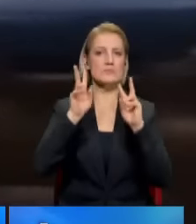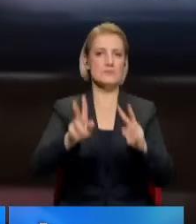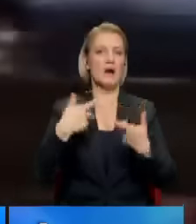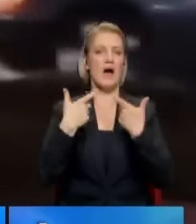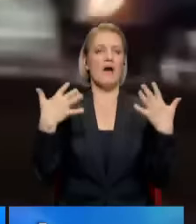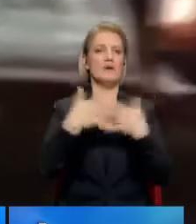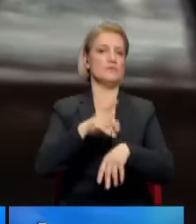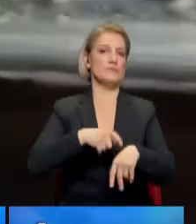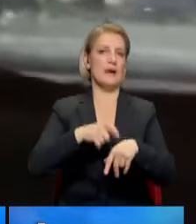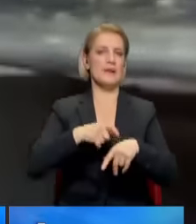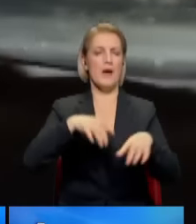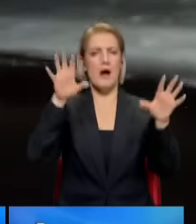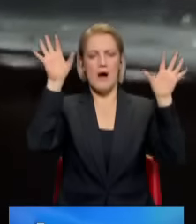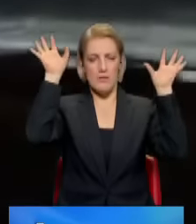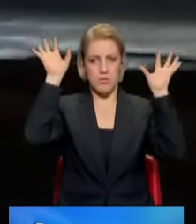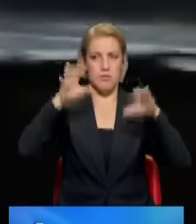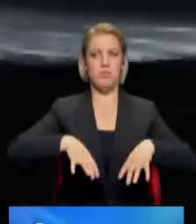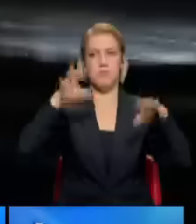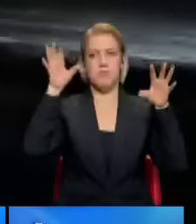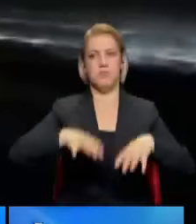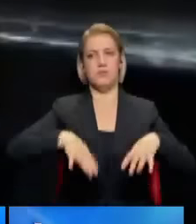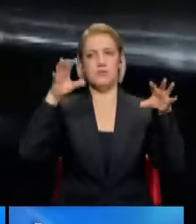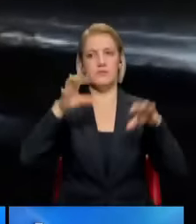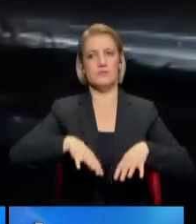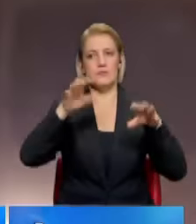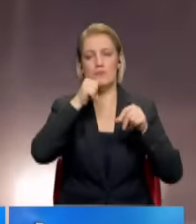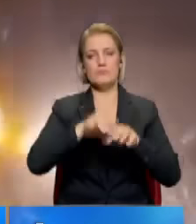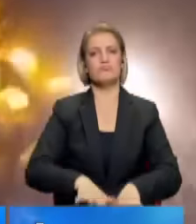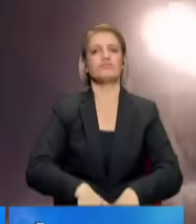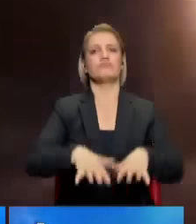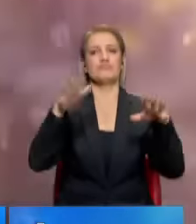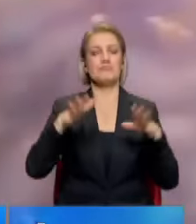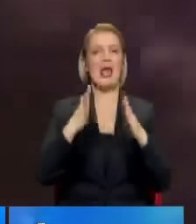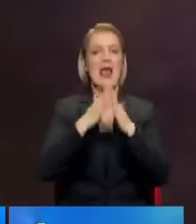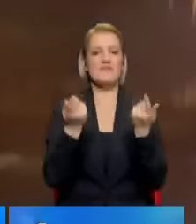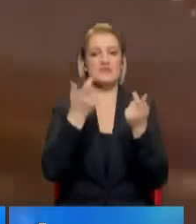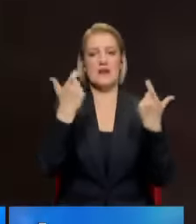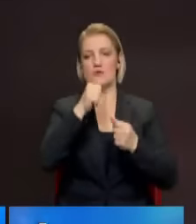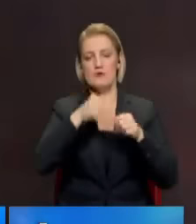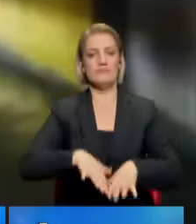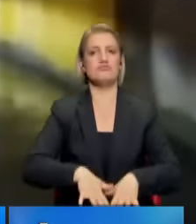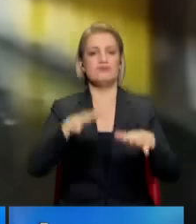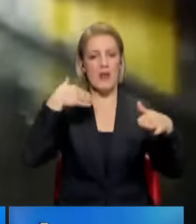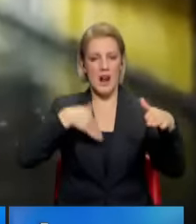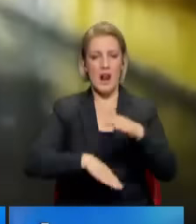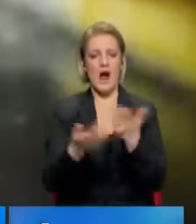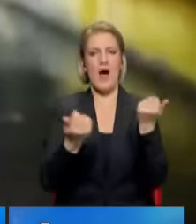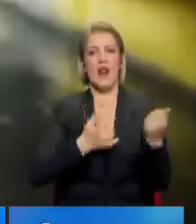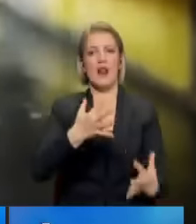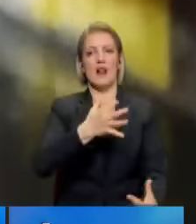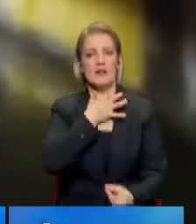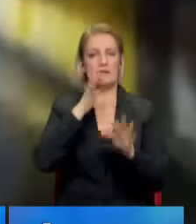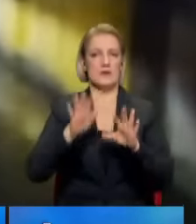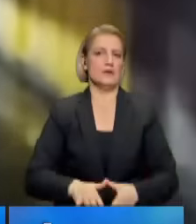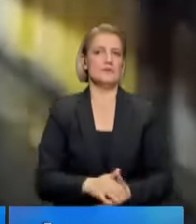Hatay'da akşam saatlerinde bastırdı sağanak yağış. Yollar, caddeler göle döndü. Ev ve iş yerlerini su bastı. Alt geçitte araçlar mahsur